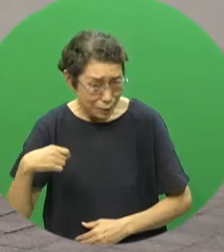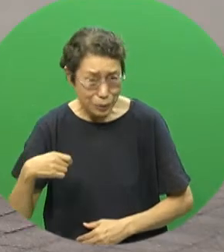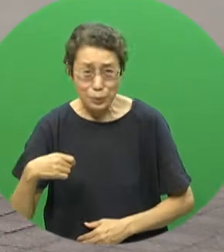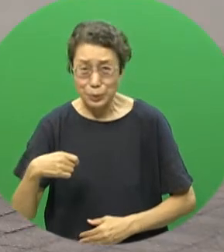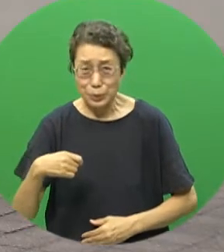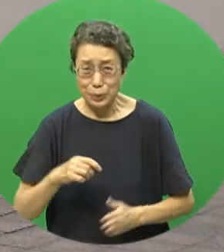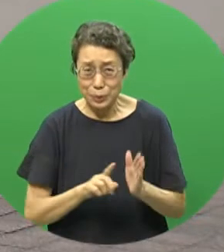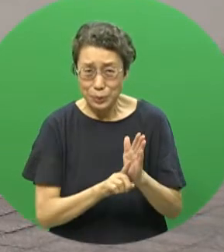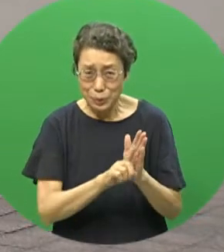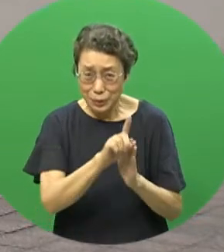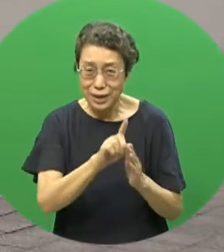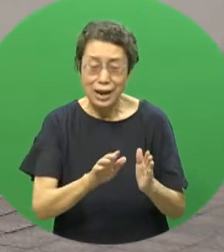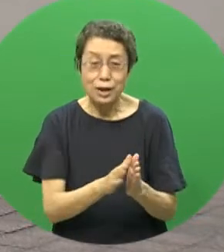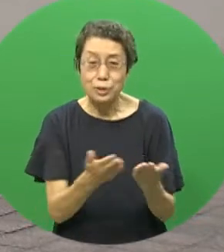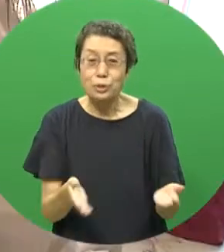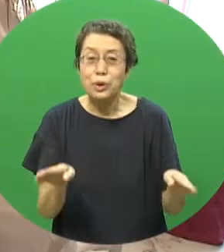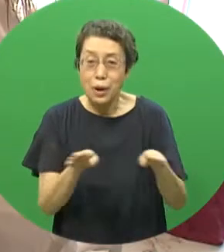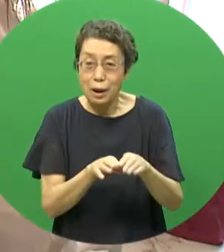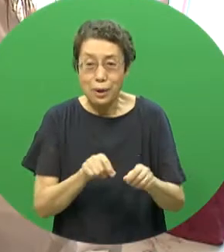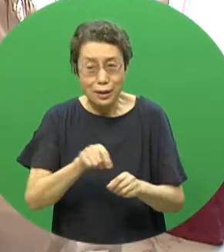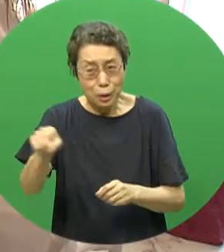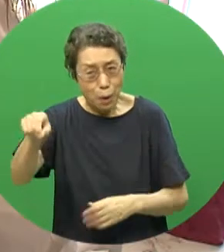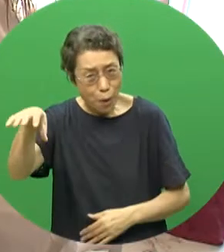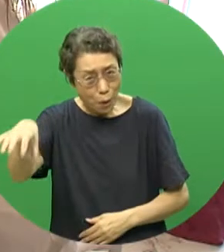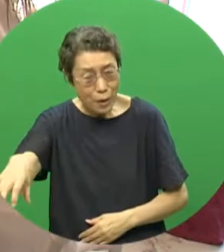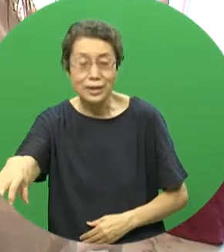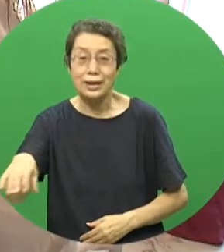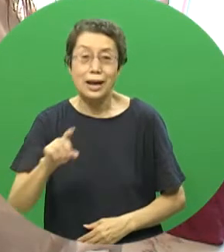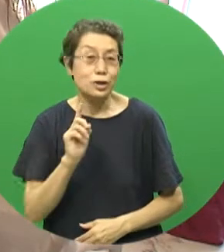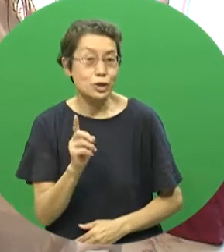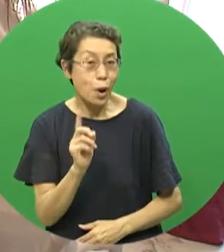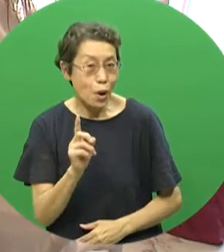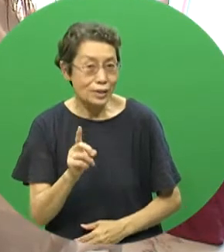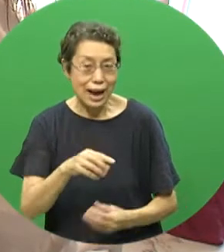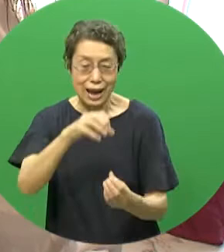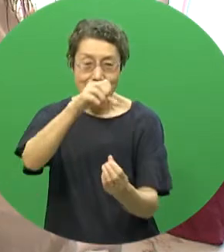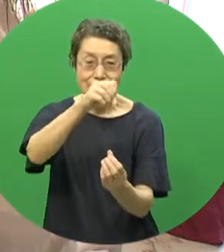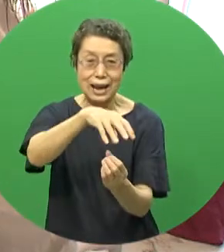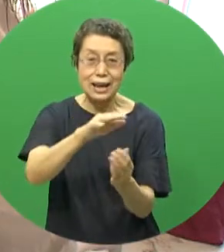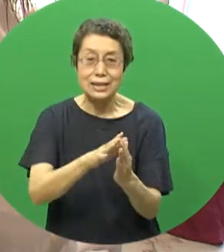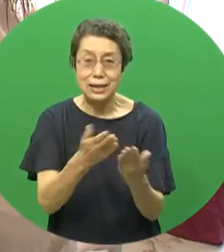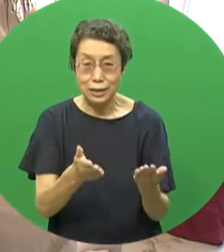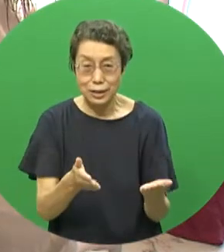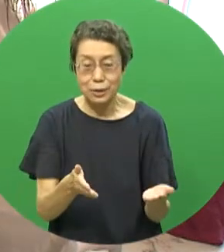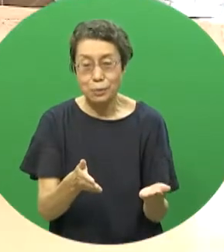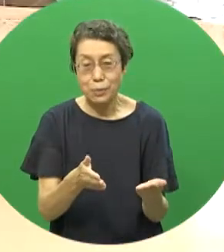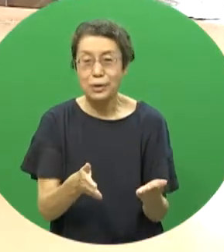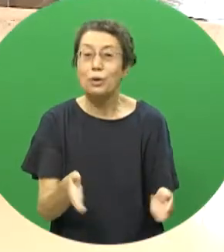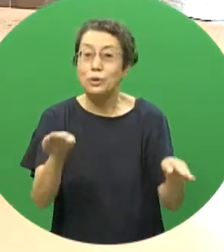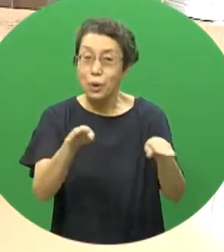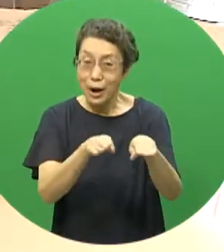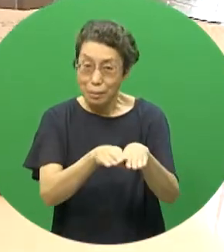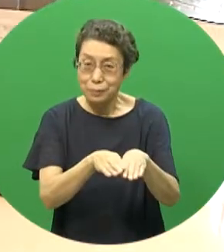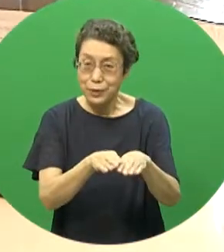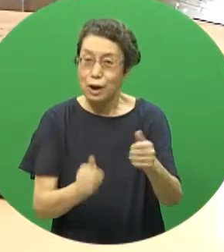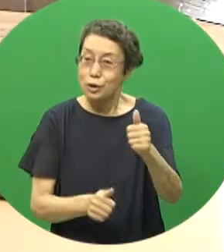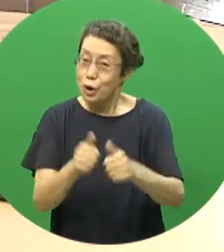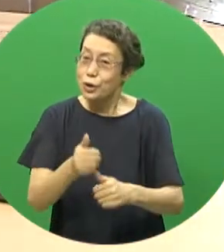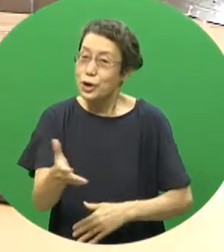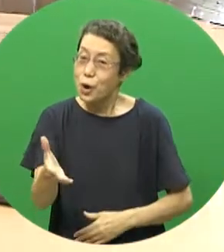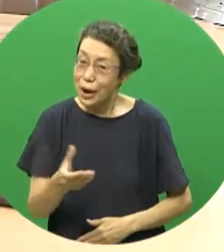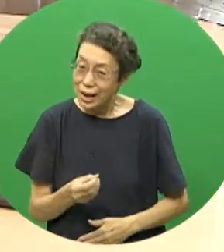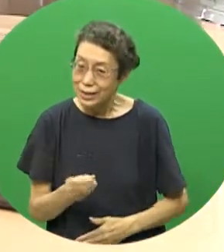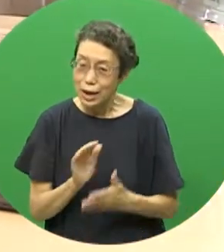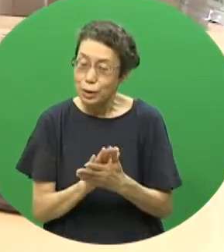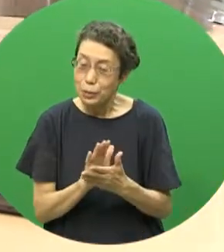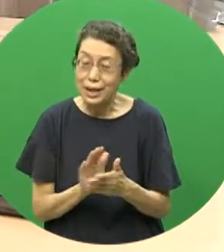書館は家から遠いからな。 そうだ、こんな時の電子図書館だ。ドリルを借りて友達と一緒に勉